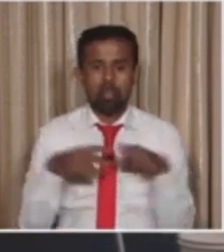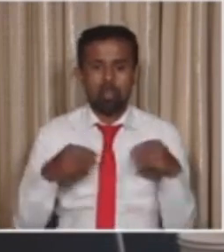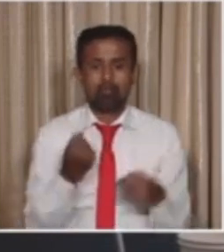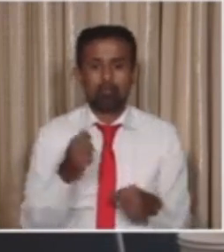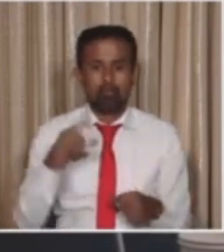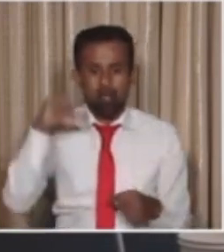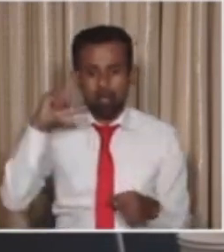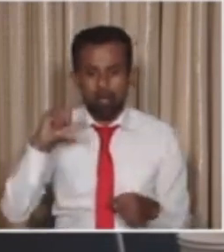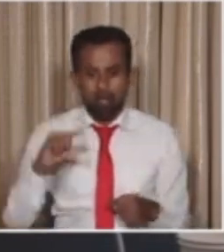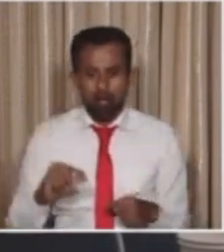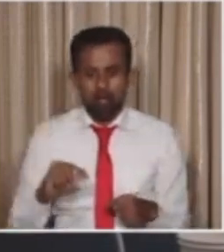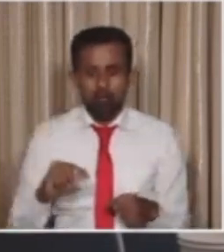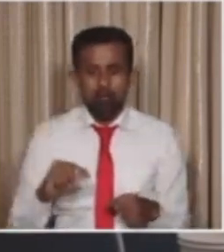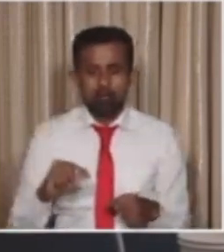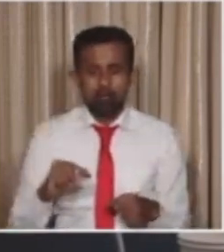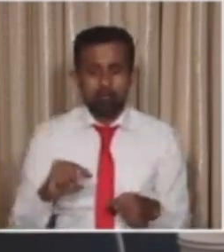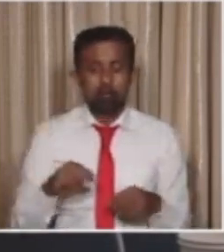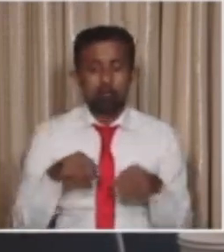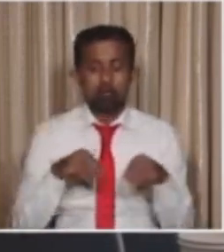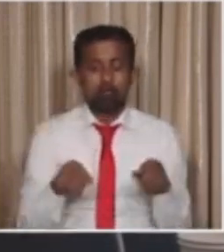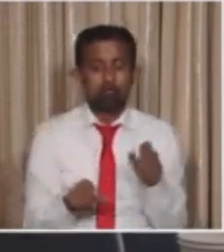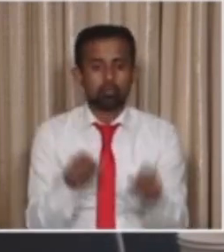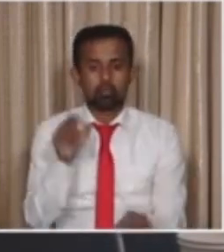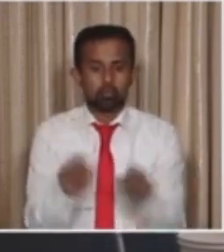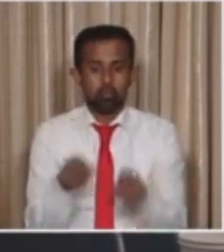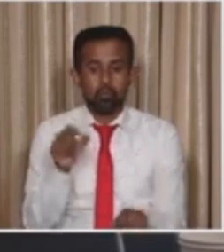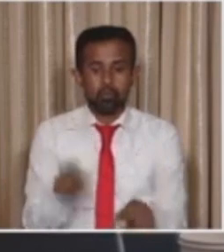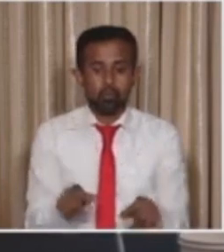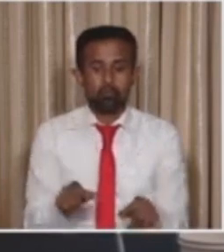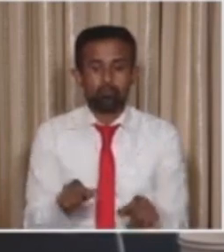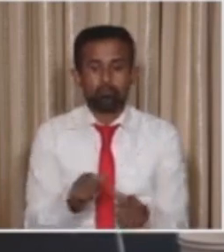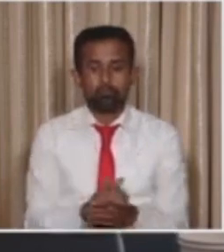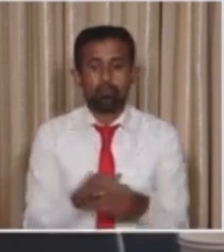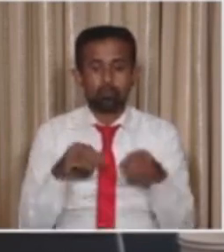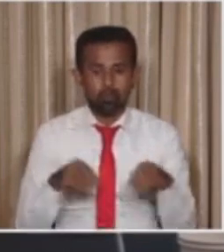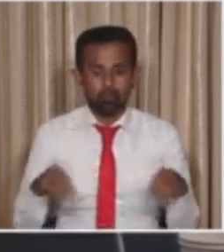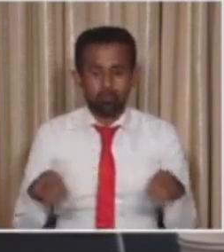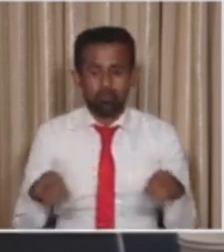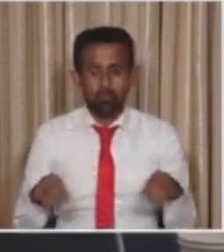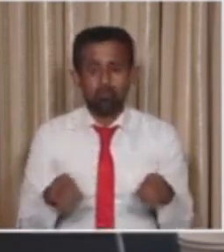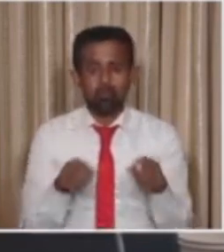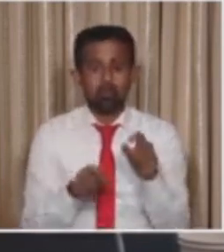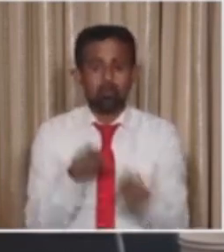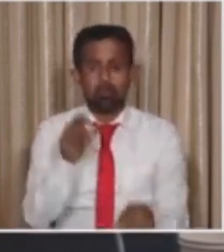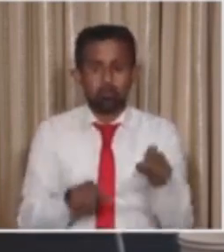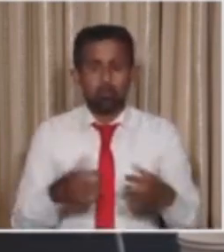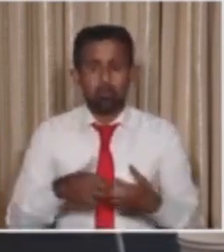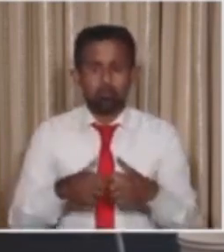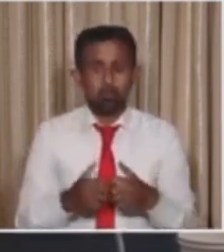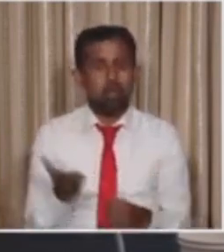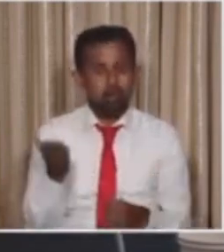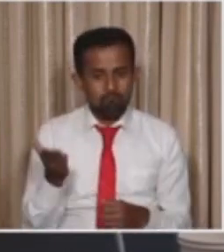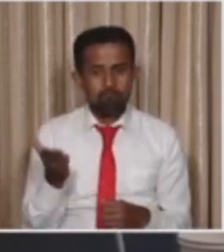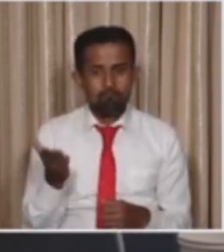அங்குள்ள விவசாயிகள் பெரும் துன்பத்தை அனுபவிக்க வேண்டிய ஒரு சூழ்நிலை இருக்கின்றது. ஆகவே